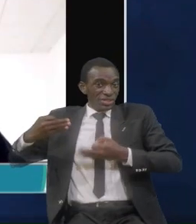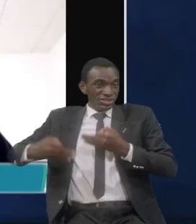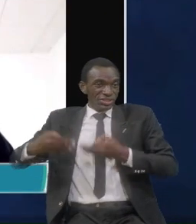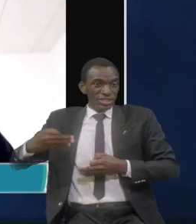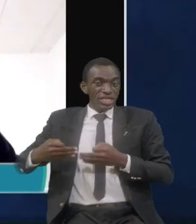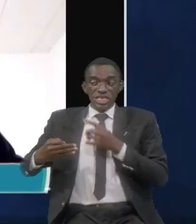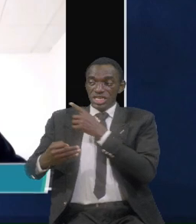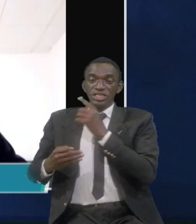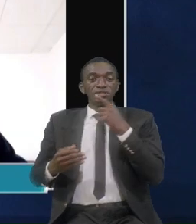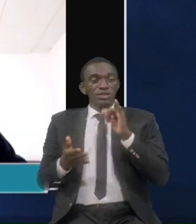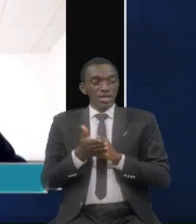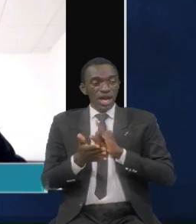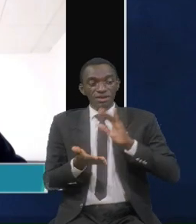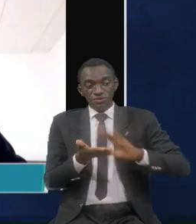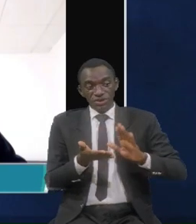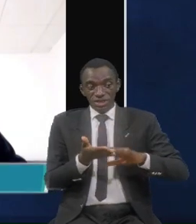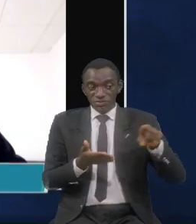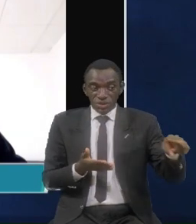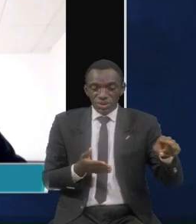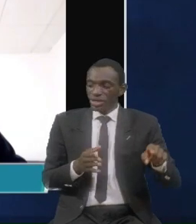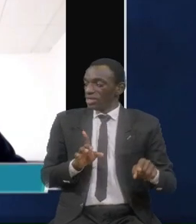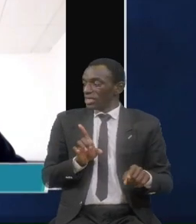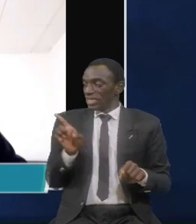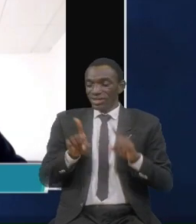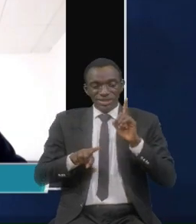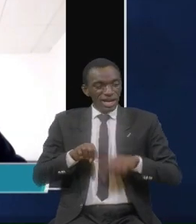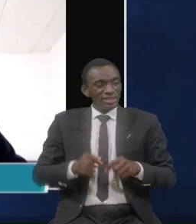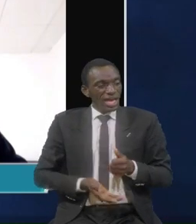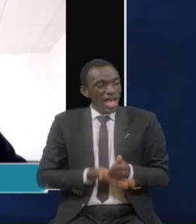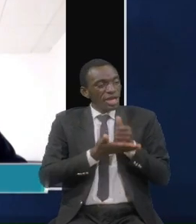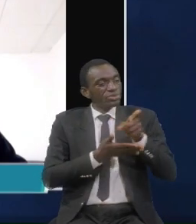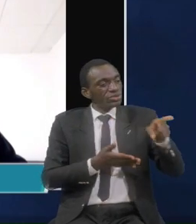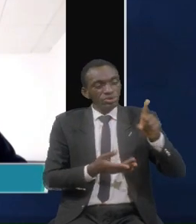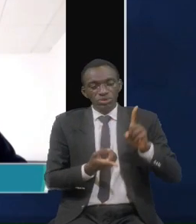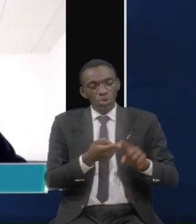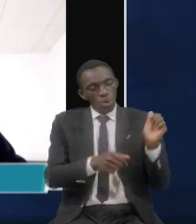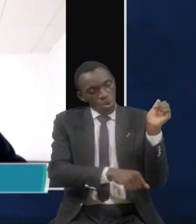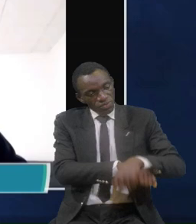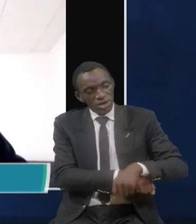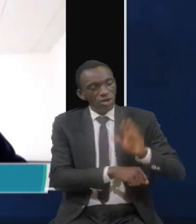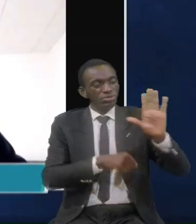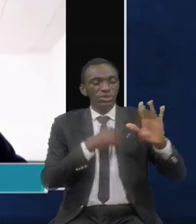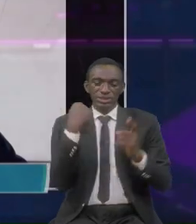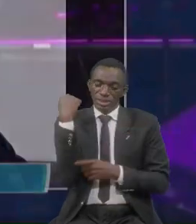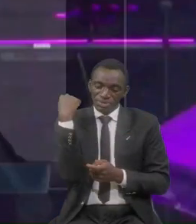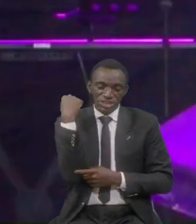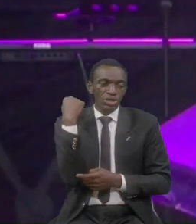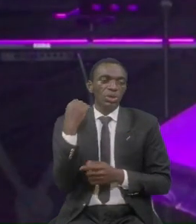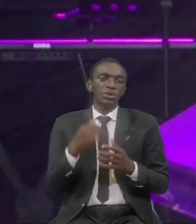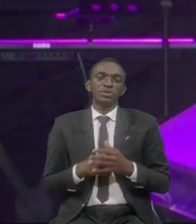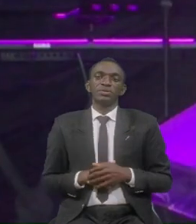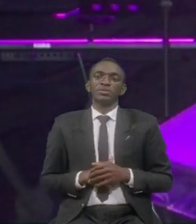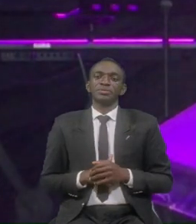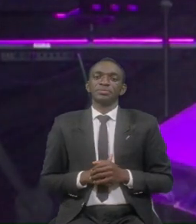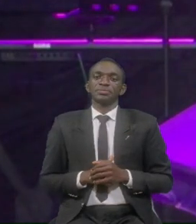you cannot give you the strength and the power to overcome that temptation. Ang hukom nga nagingon sa imo